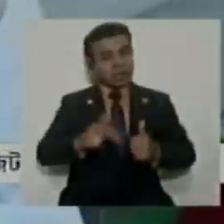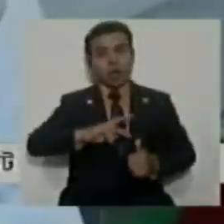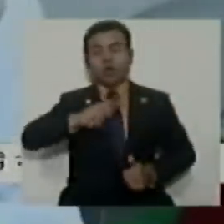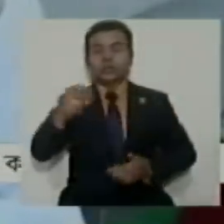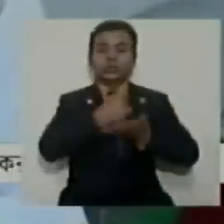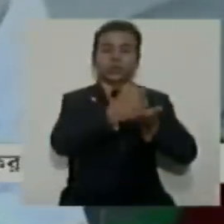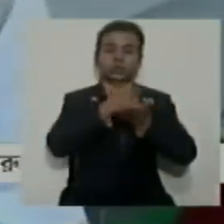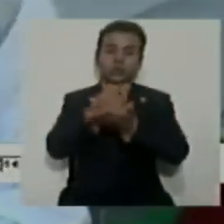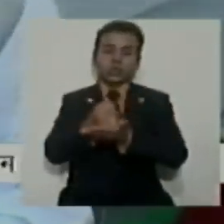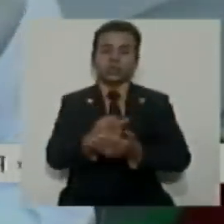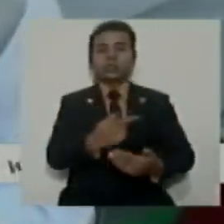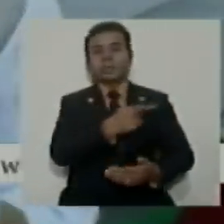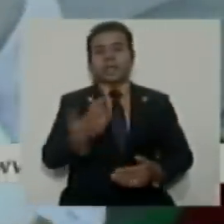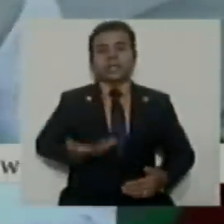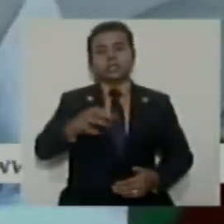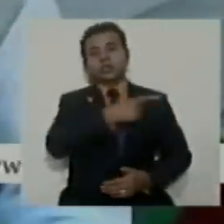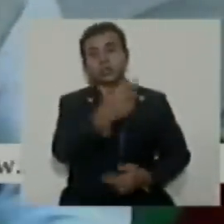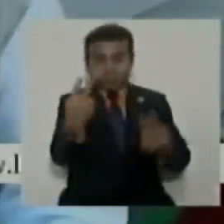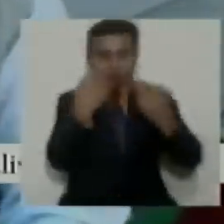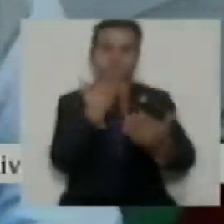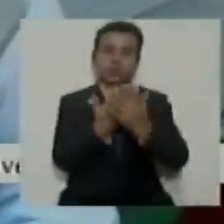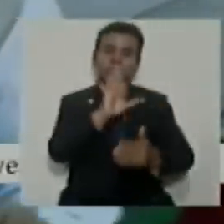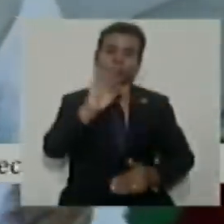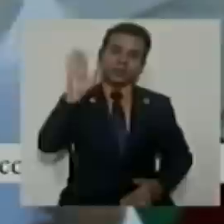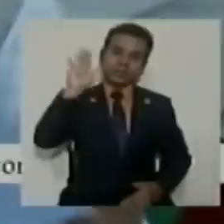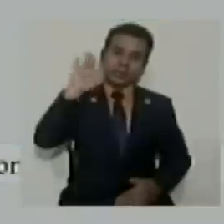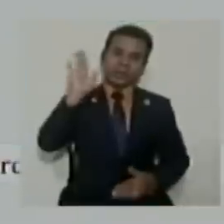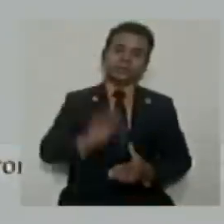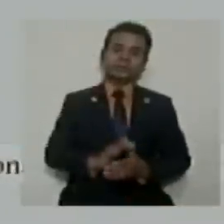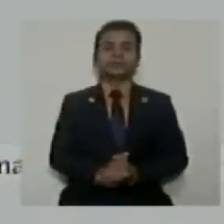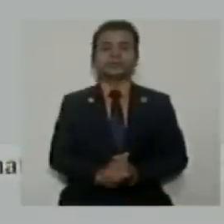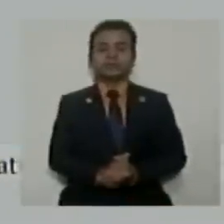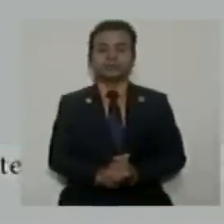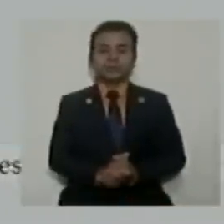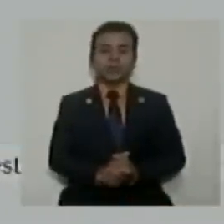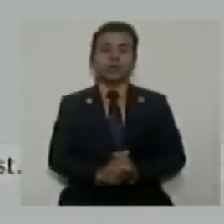আলাইকুম। মাননীয় মন্ত্রী, আপনার কাছে আমার একটি প্রশ্ন আছে।